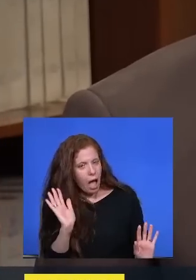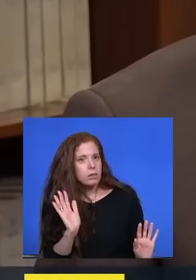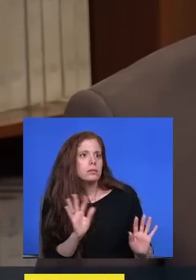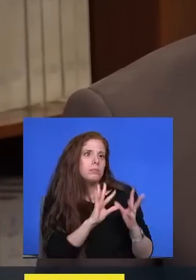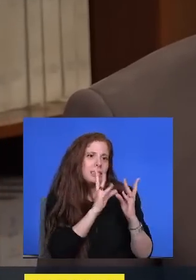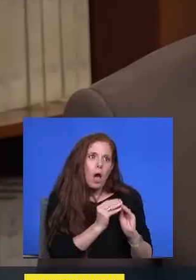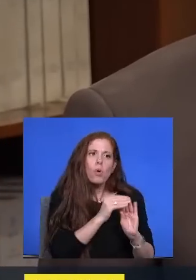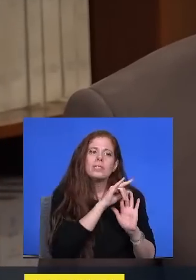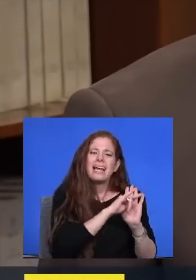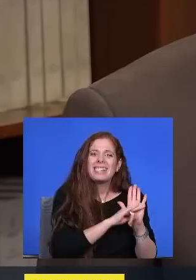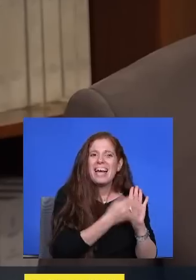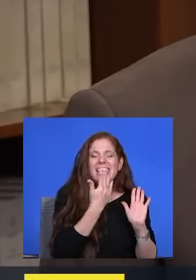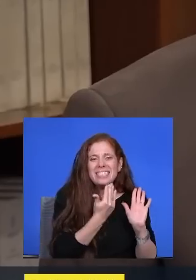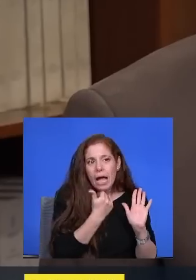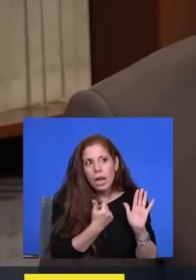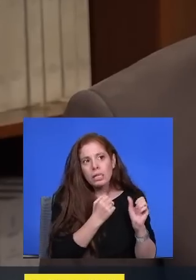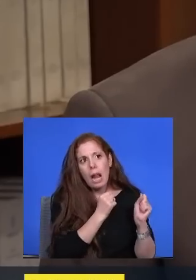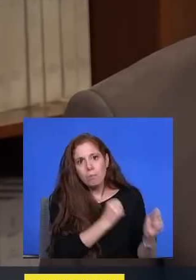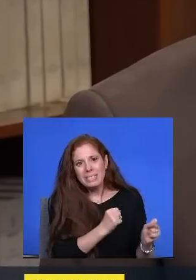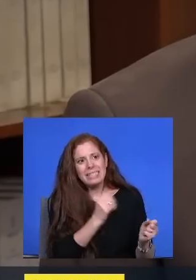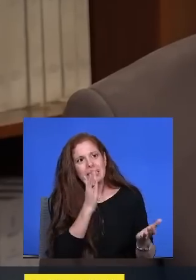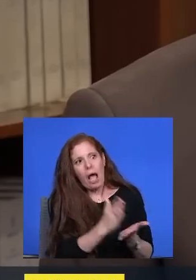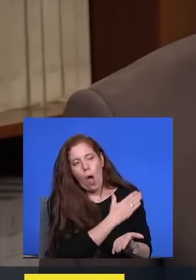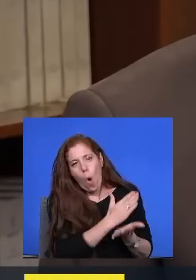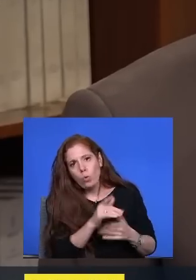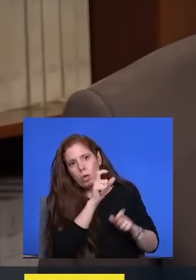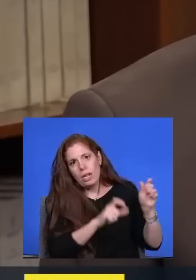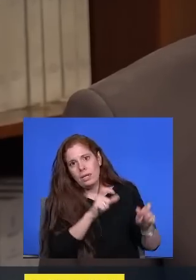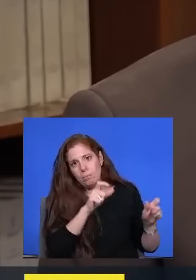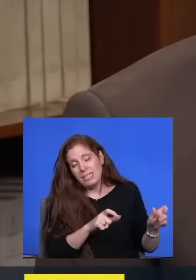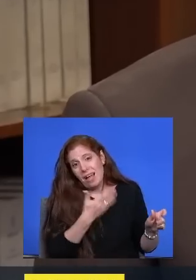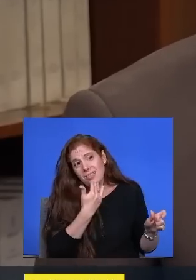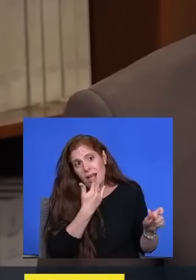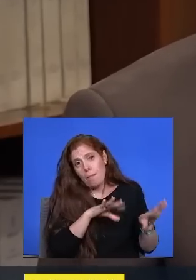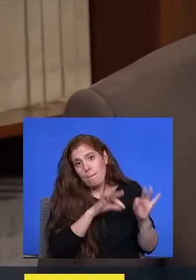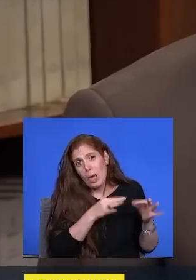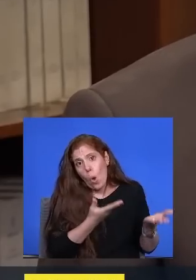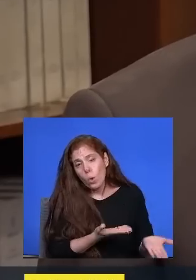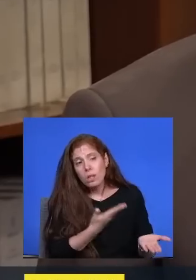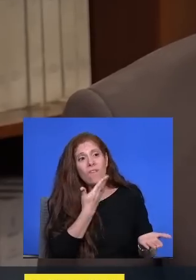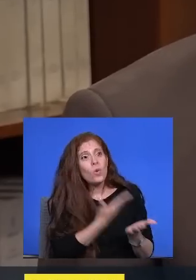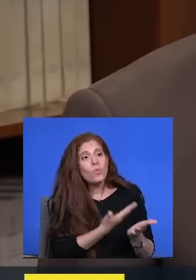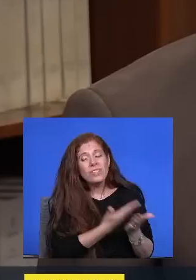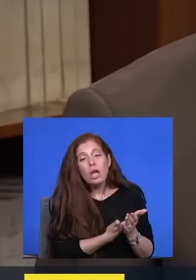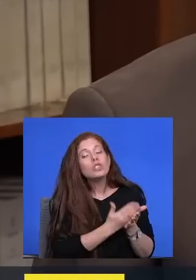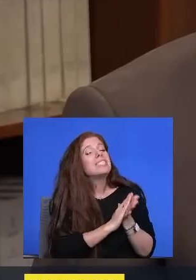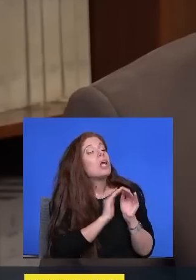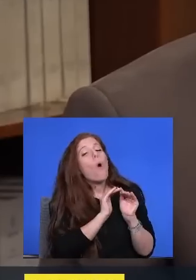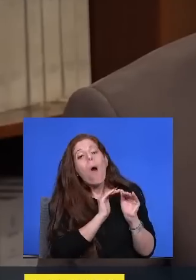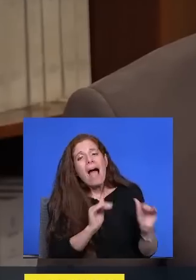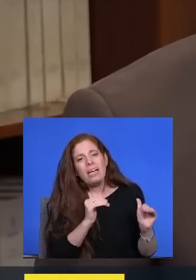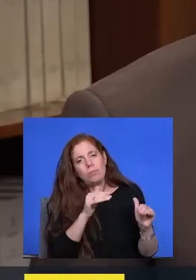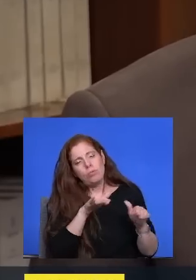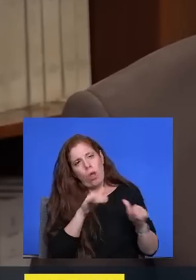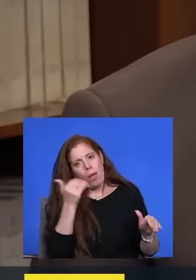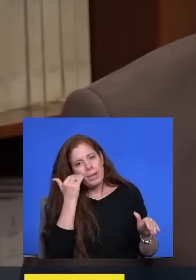בחקיקה ישראלית על בסיס הכרעות של אזרחי ישראל בבחירות, אבל עובדה היא שזה לא רק הממשל האמריקאי, אנחנו